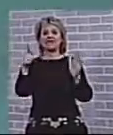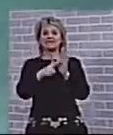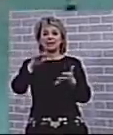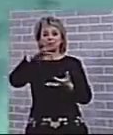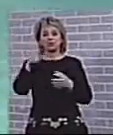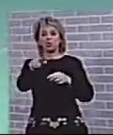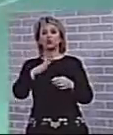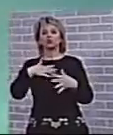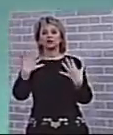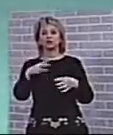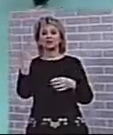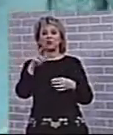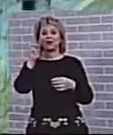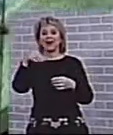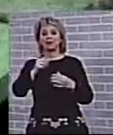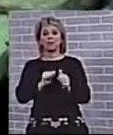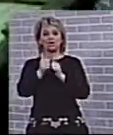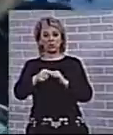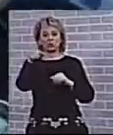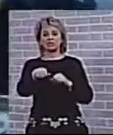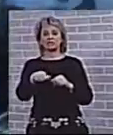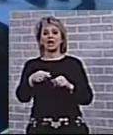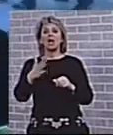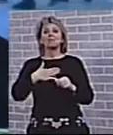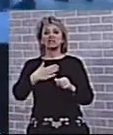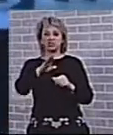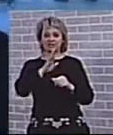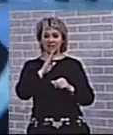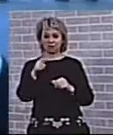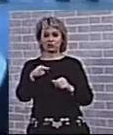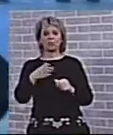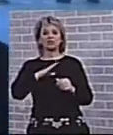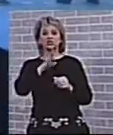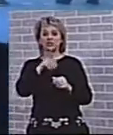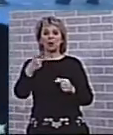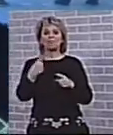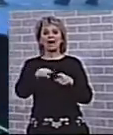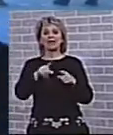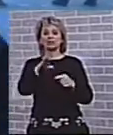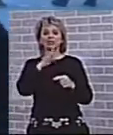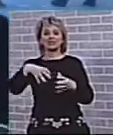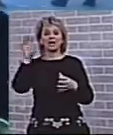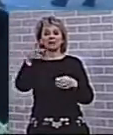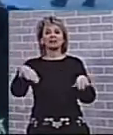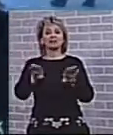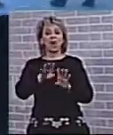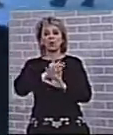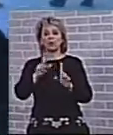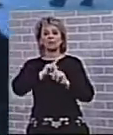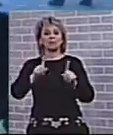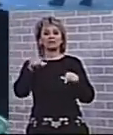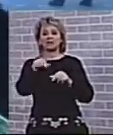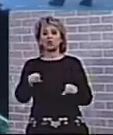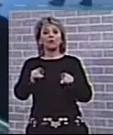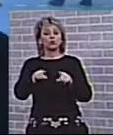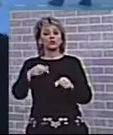мячей. И у нас уже двукратное преимущество. Мы же девушки, ну мы же женщины, поэтому женский гандбол всегда такой непредсказуемый.